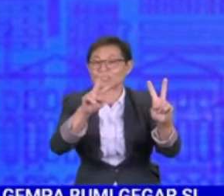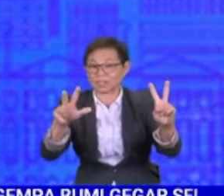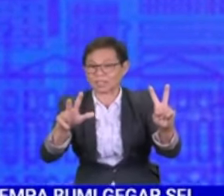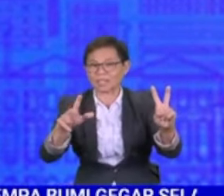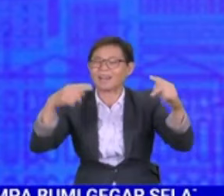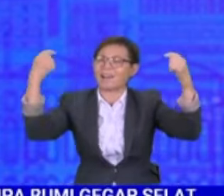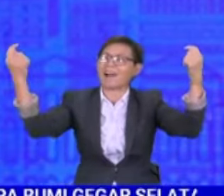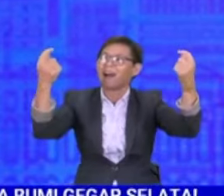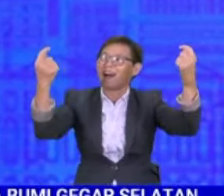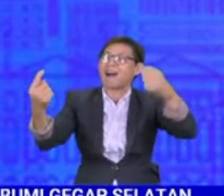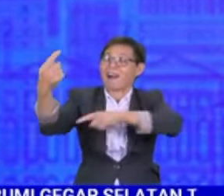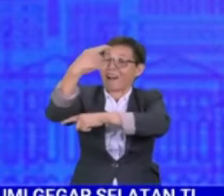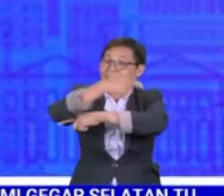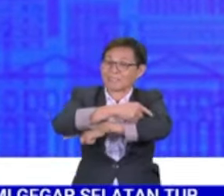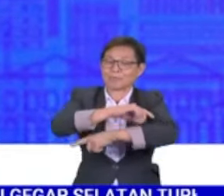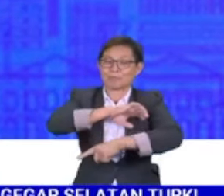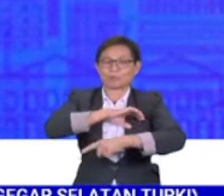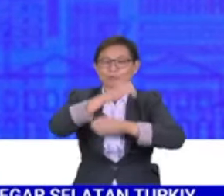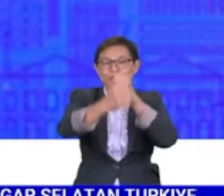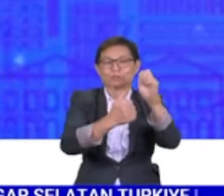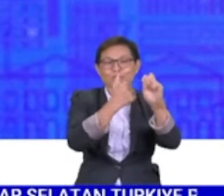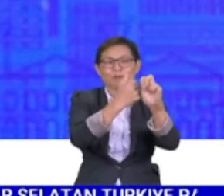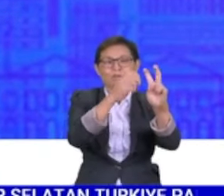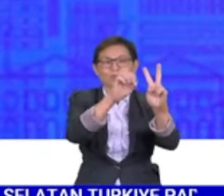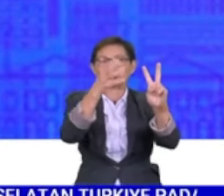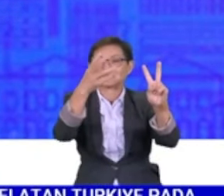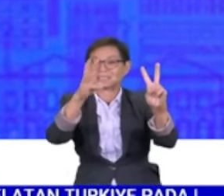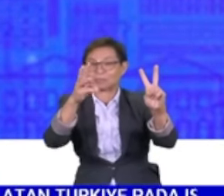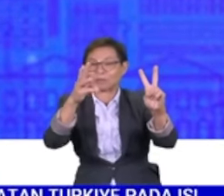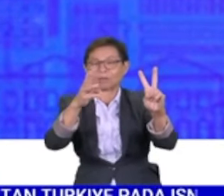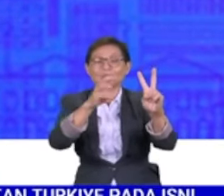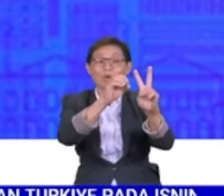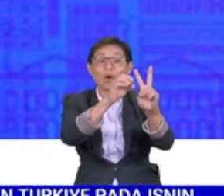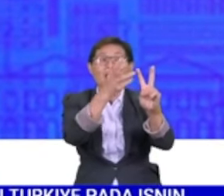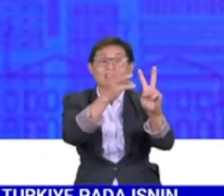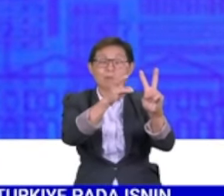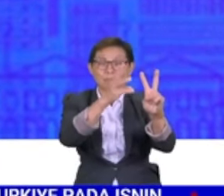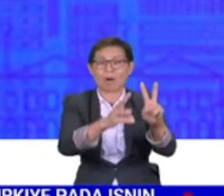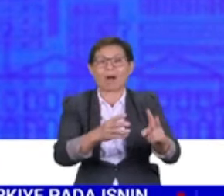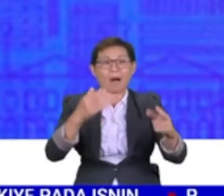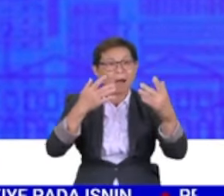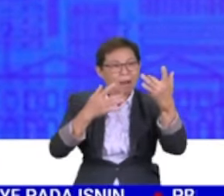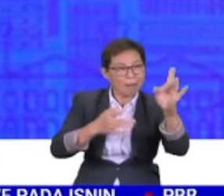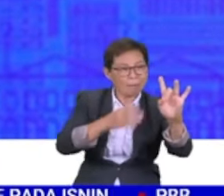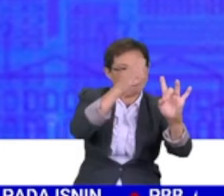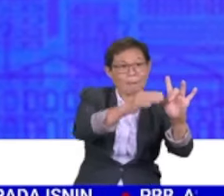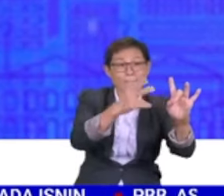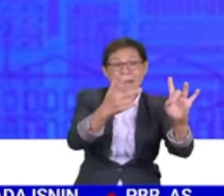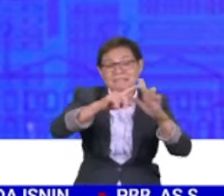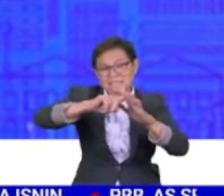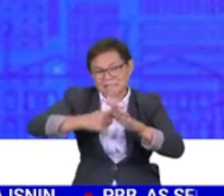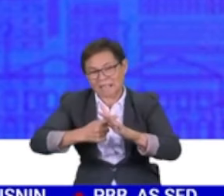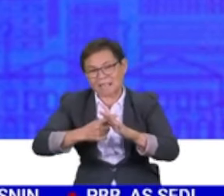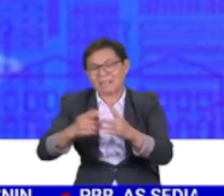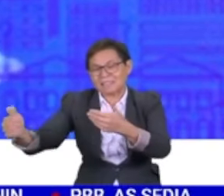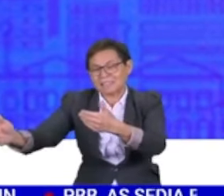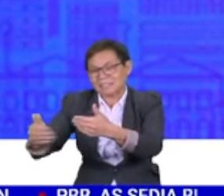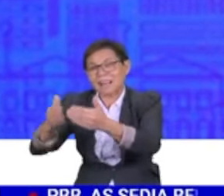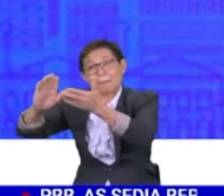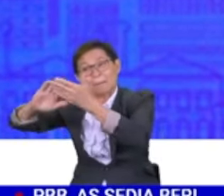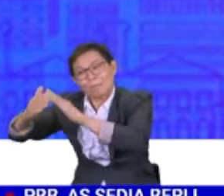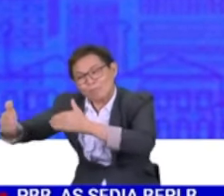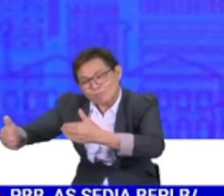2023 sempena Hari Polis ke-216. Program yang akan diadakan 18 Mac ini bertujuan mendekati